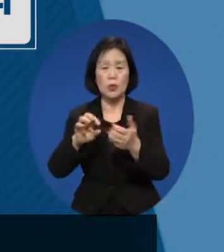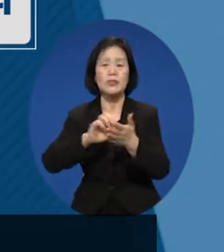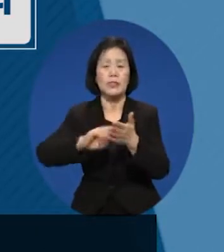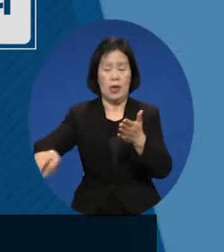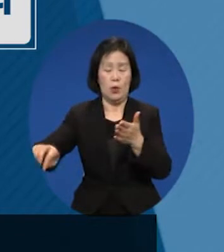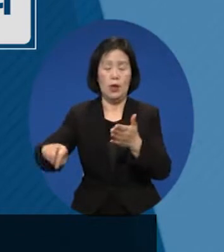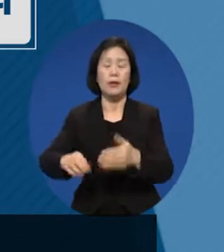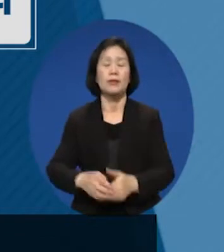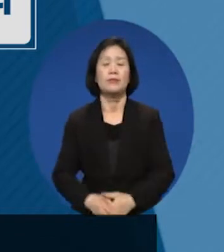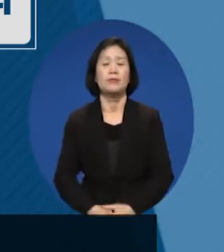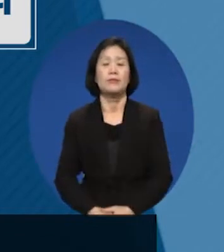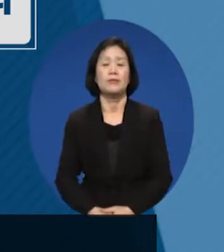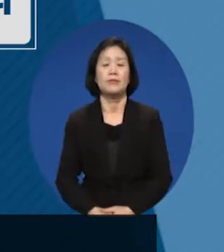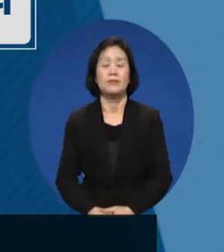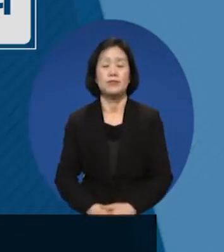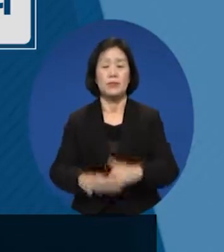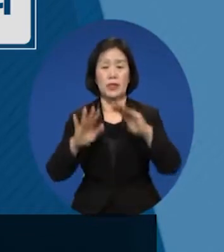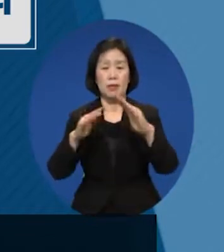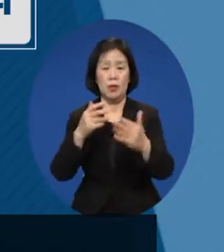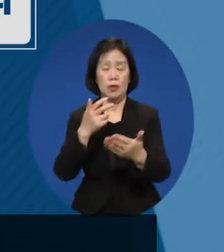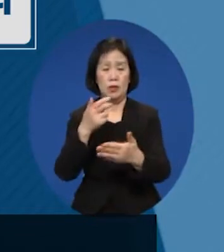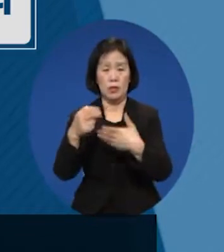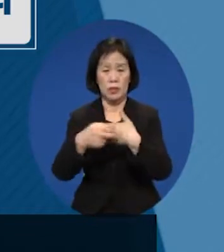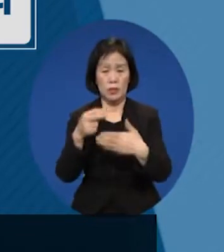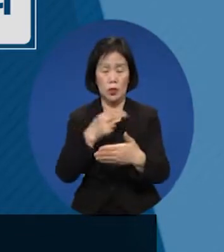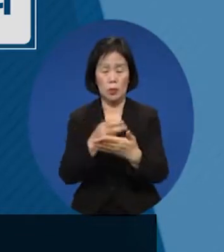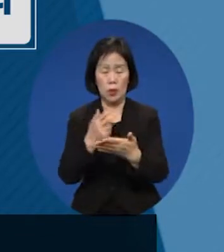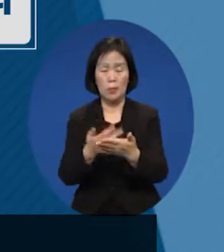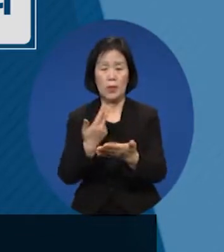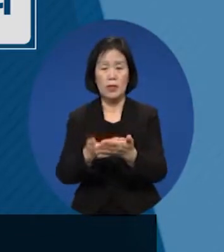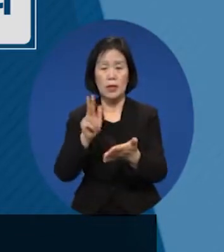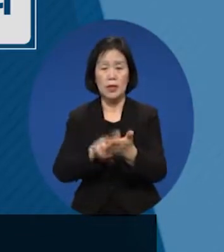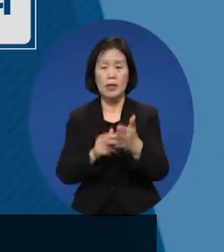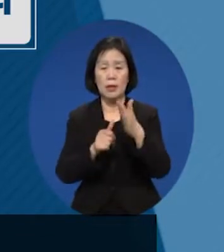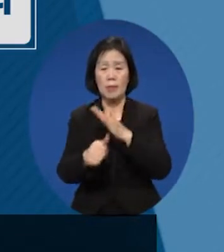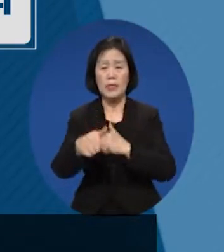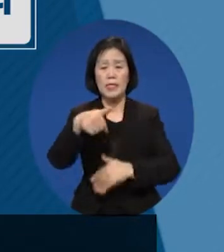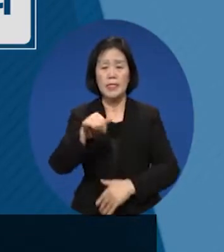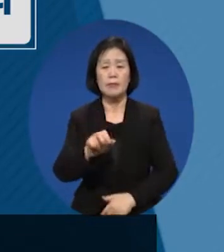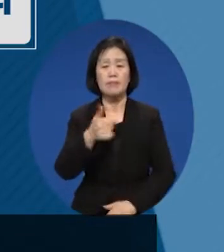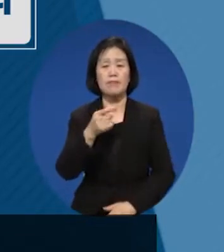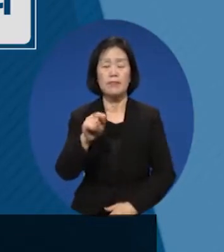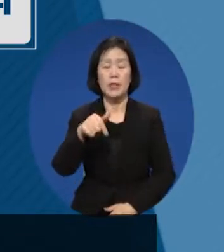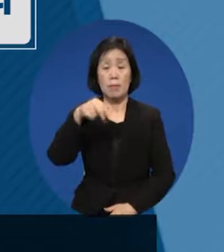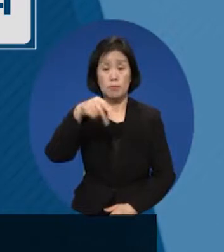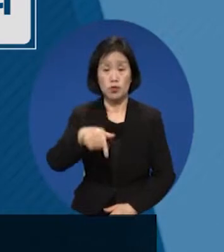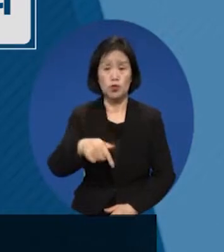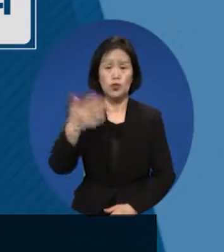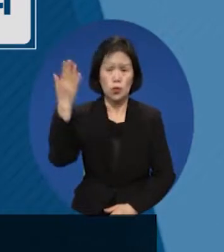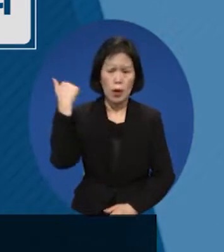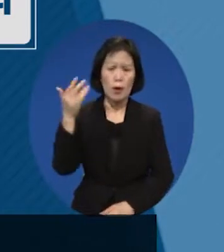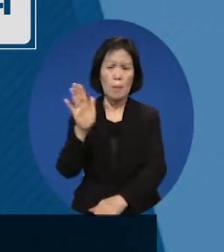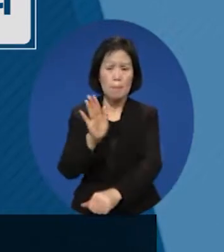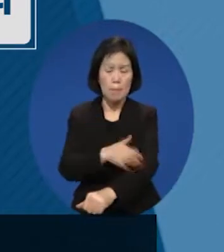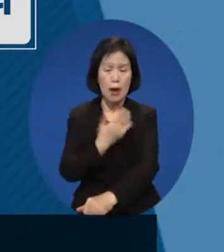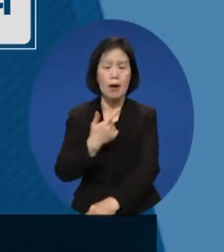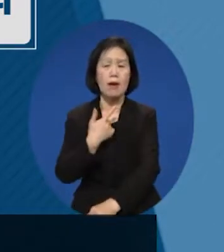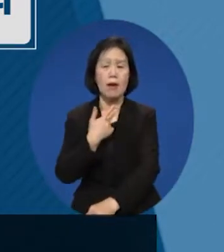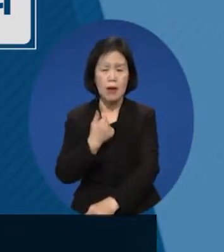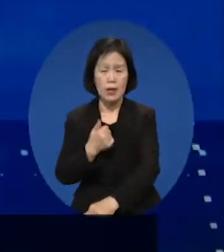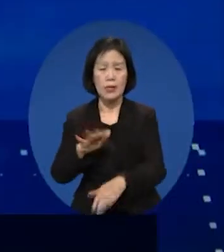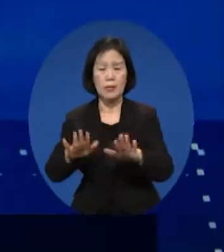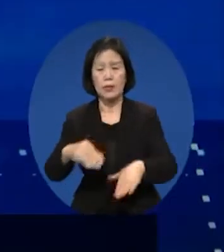제외했습니다. 자, 이번 의료법 개정안을 대표 발의한 더불어민주당 김남국 의원은 과거에 잘못됐던 것을